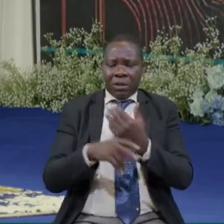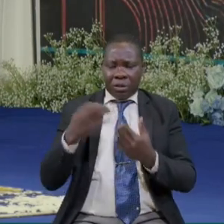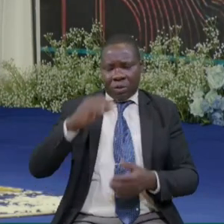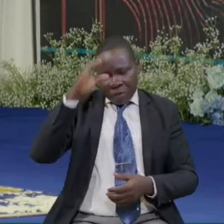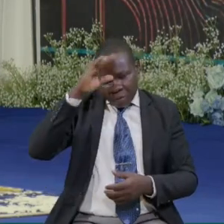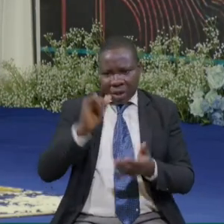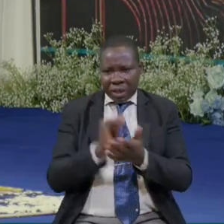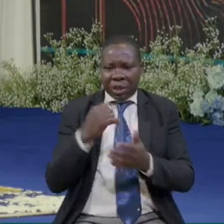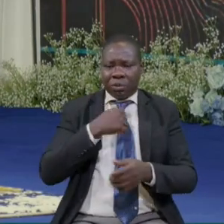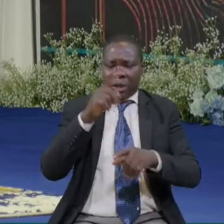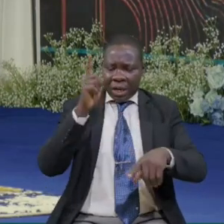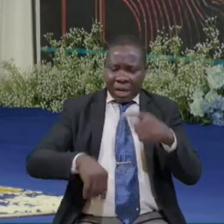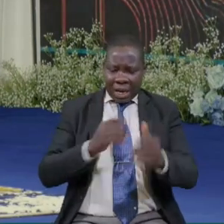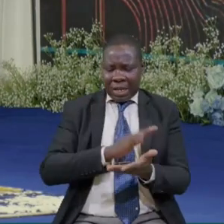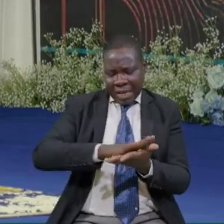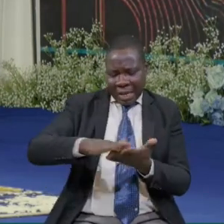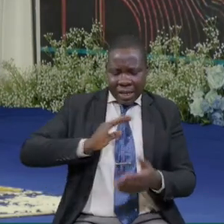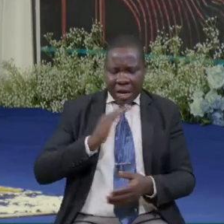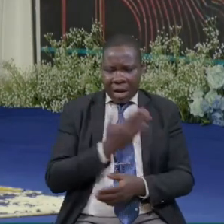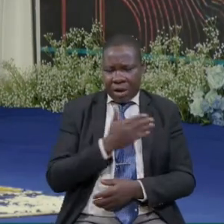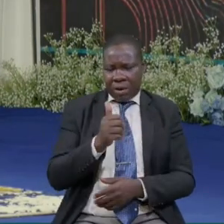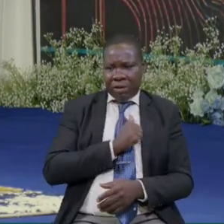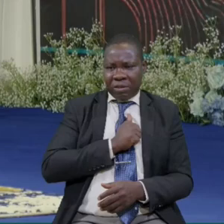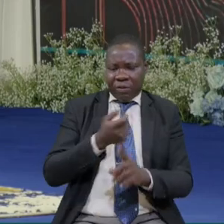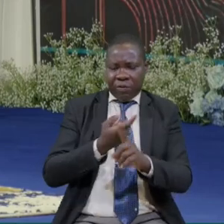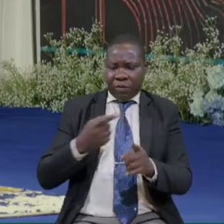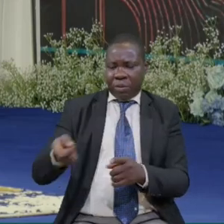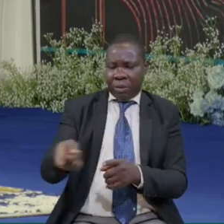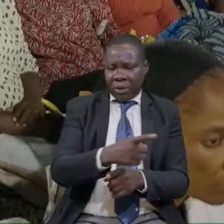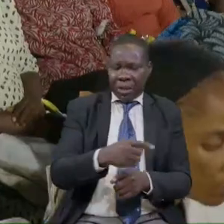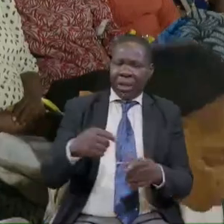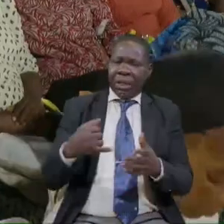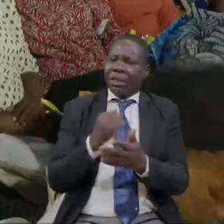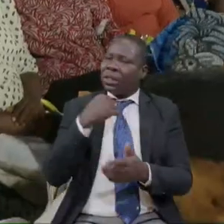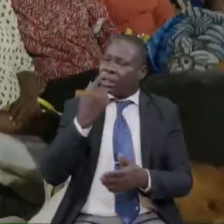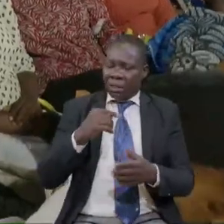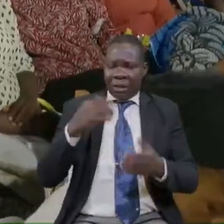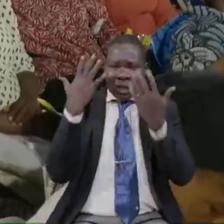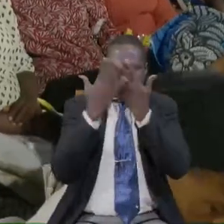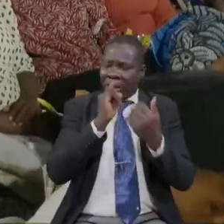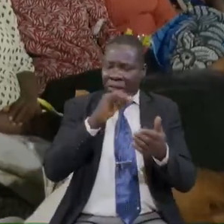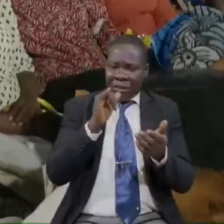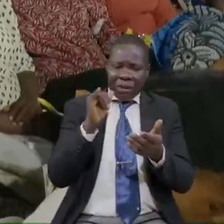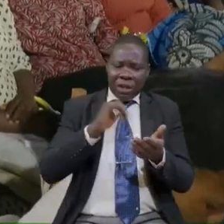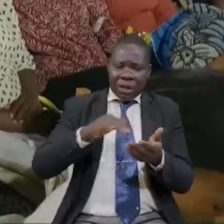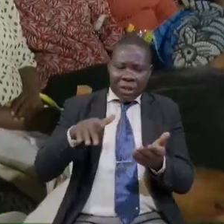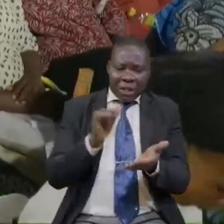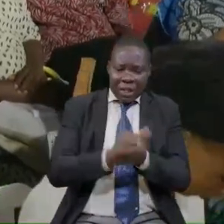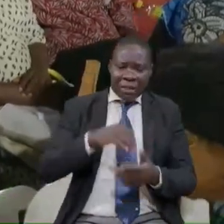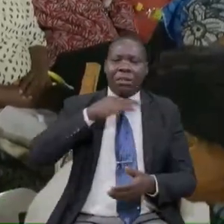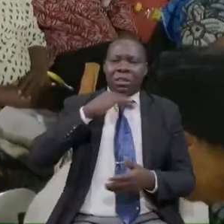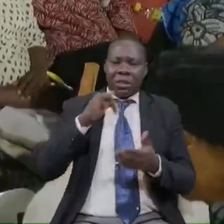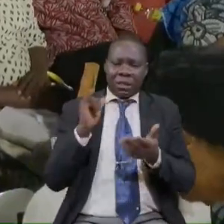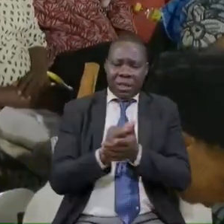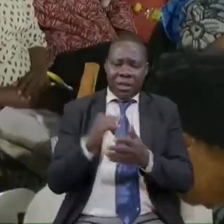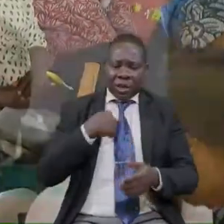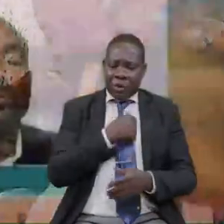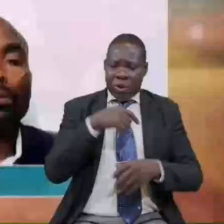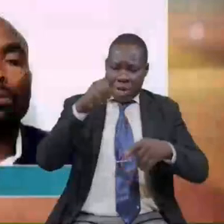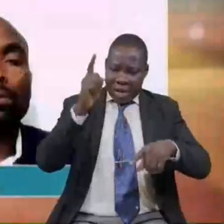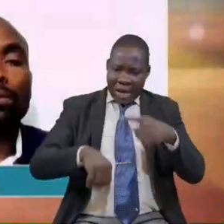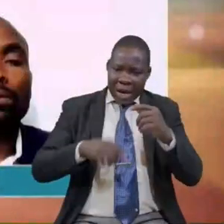ces choses, nous ne pouvons pas nous en purifier. Il dit, noire est la tâche qu'on ne peut cacher.